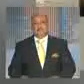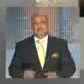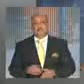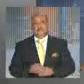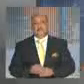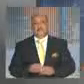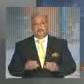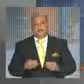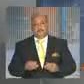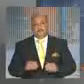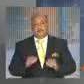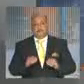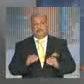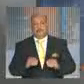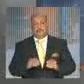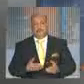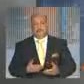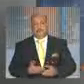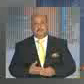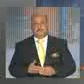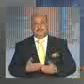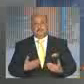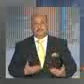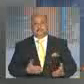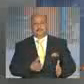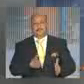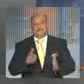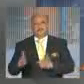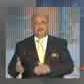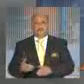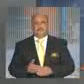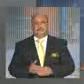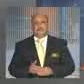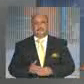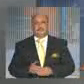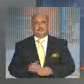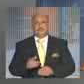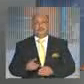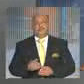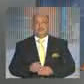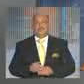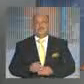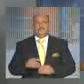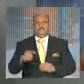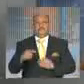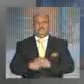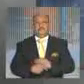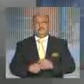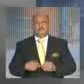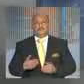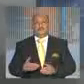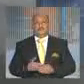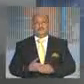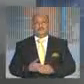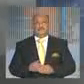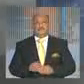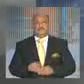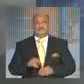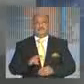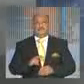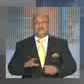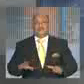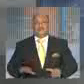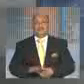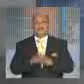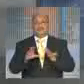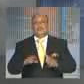قابس. في المتلاوي التأمت الدورة 21 للمهرجان الوطني للشعر. هذه التظاهرة تم خلالها طرح عديد